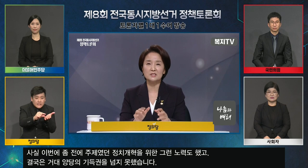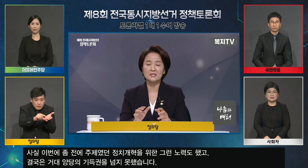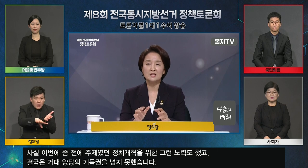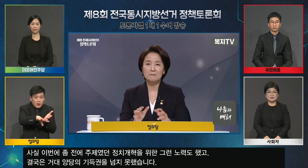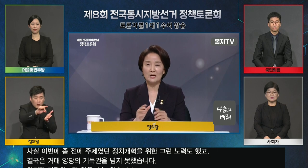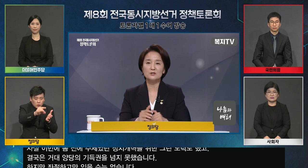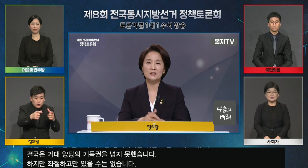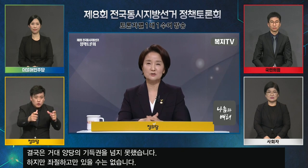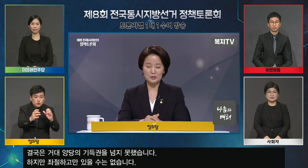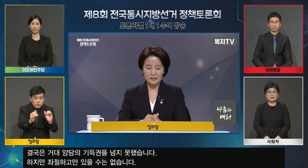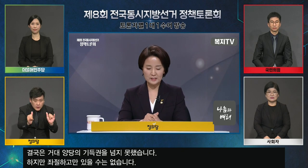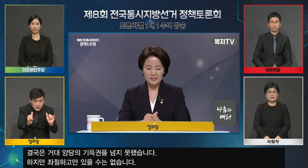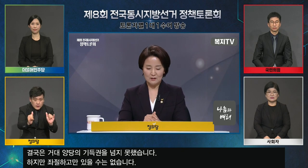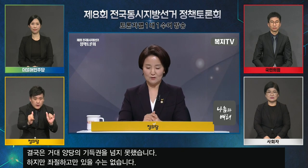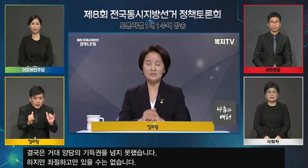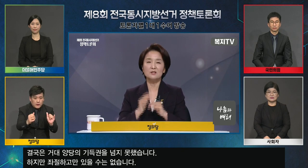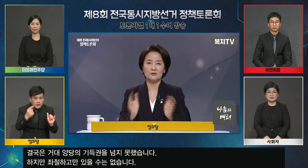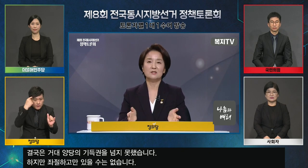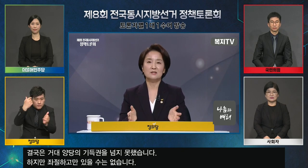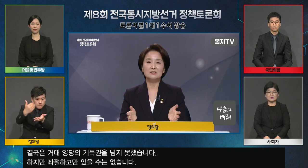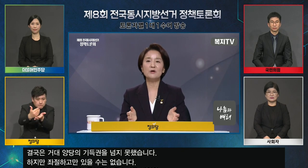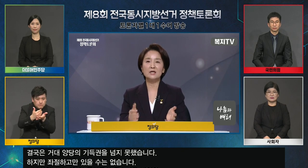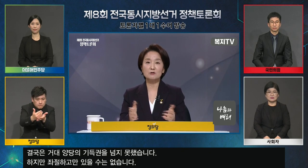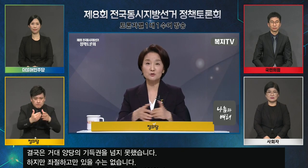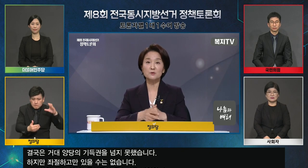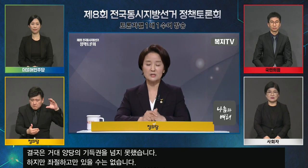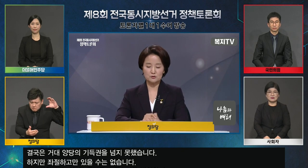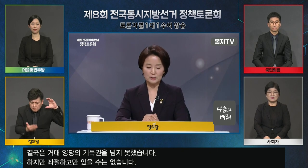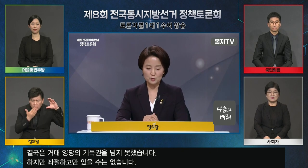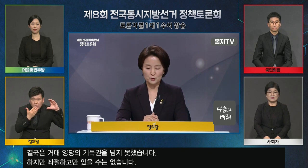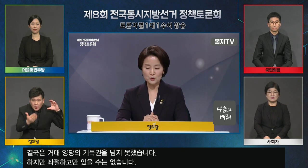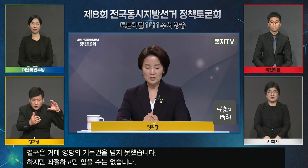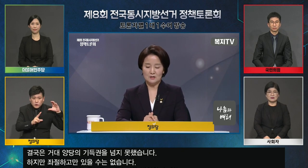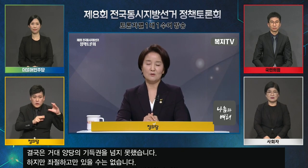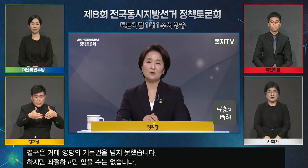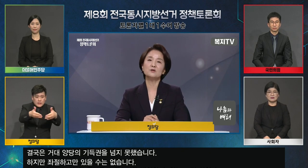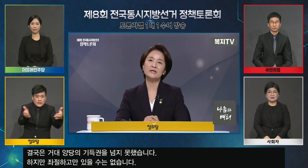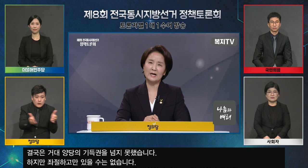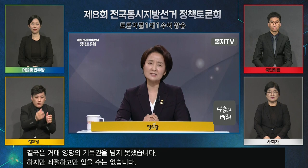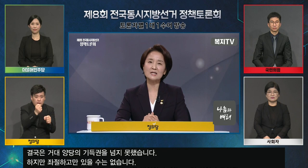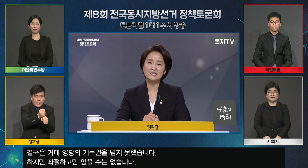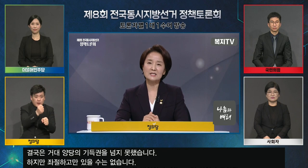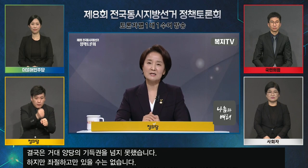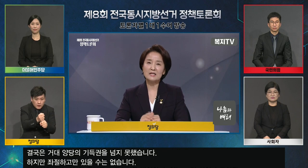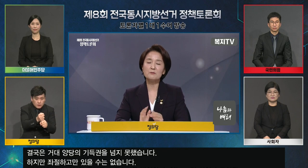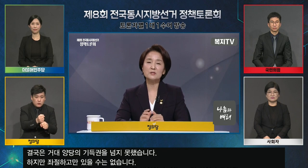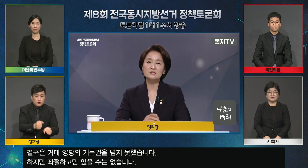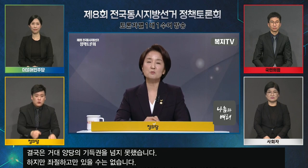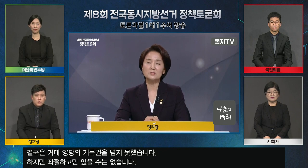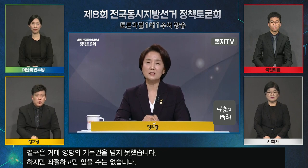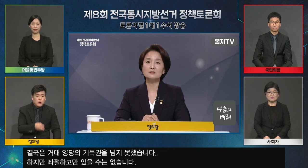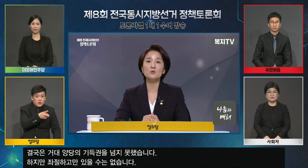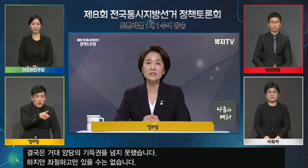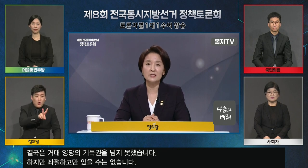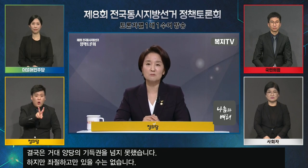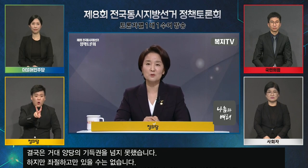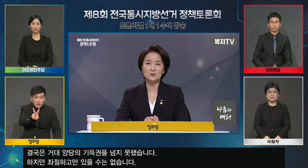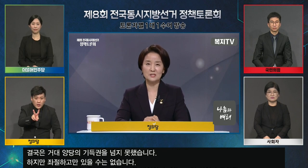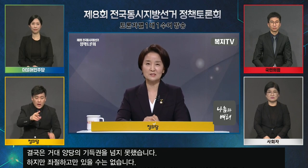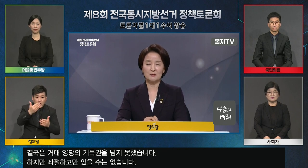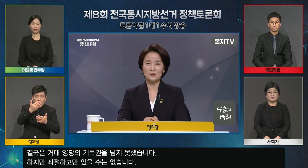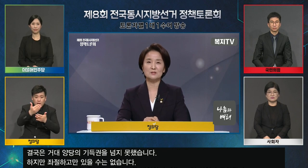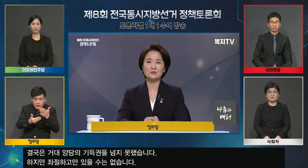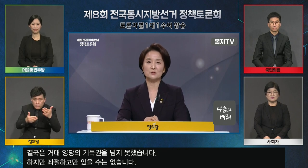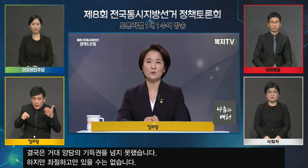목소리를 반영할 수 있는 그런 의회가 구성될 수 있도록 거대 양당이 대변하지 못하는 소외된